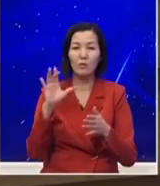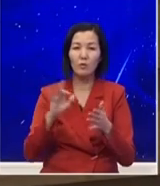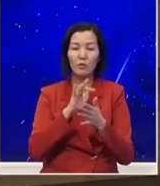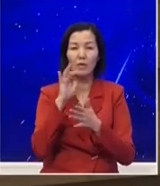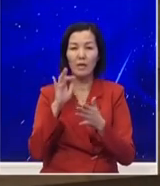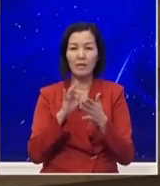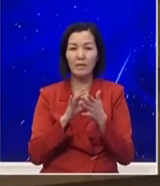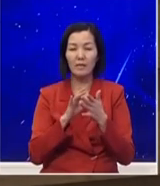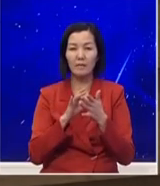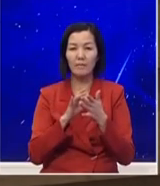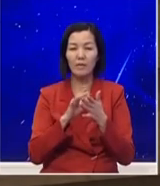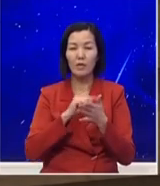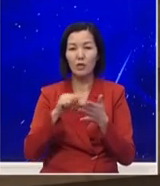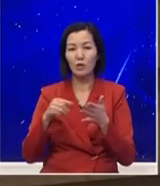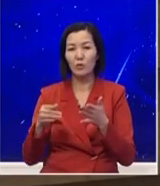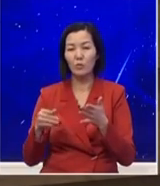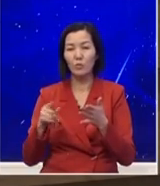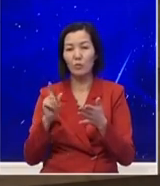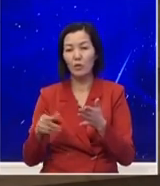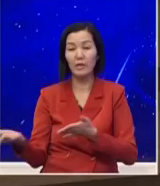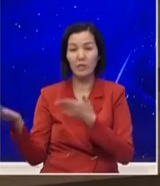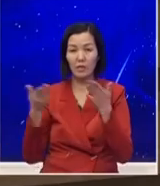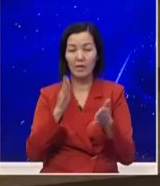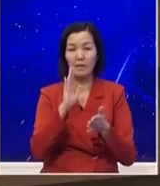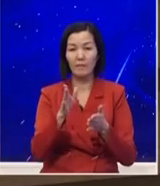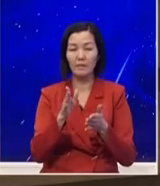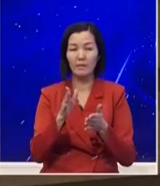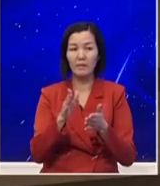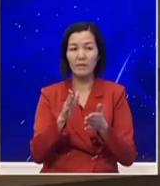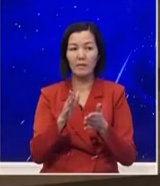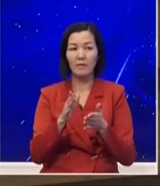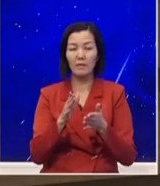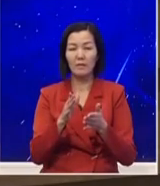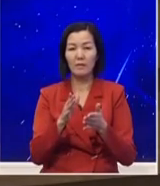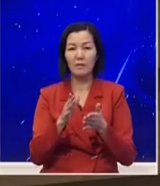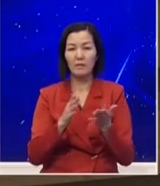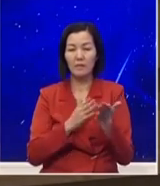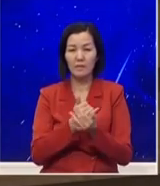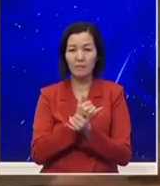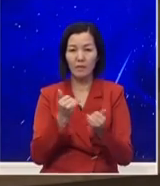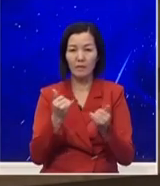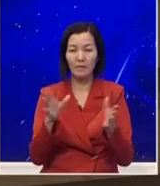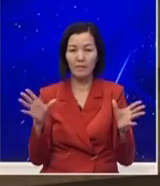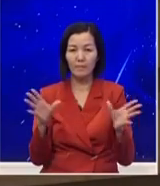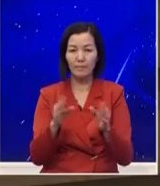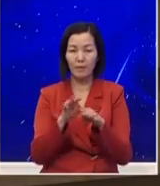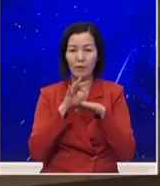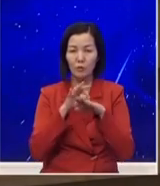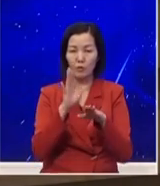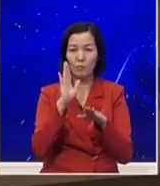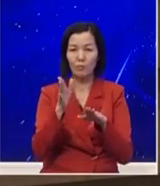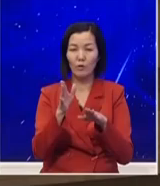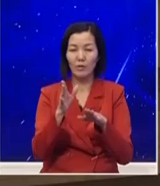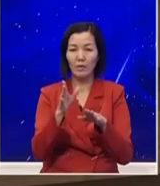қабырғалы қаламгерлерді шақырармыз. Бұл енді қосымша жанама қызметтер. Ол біздің